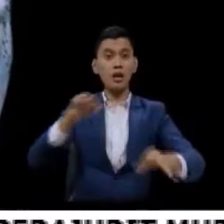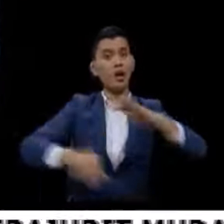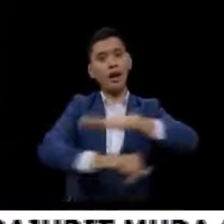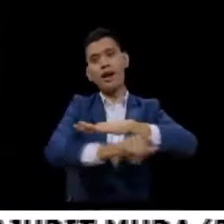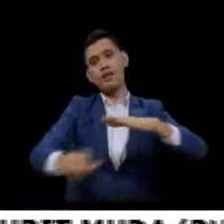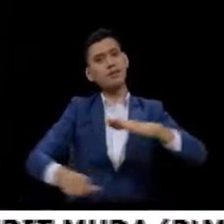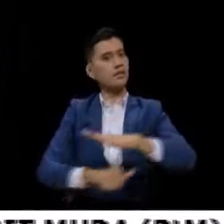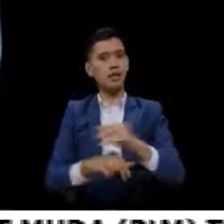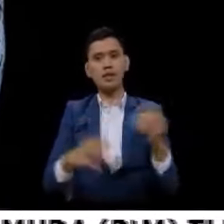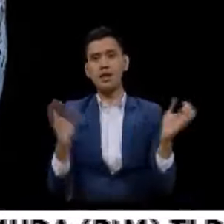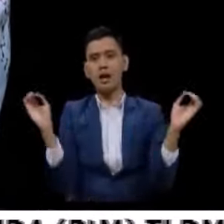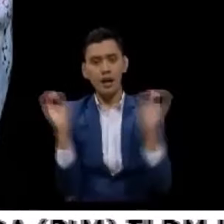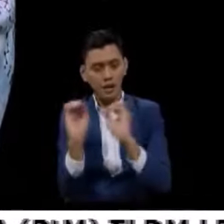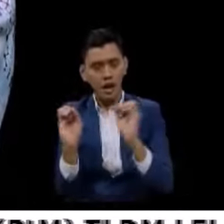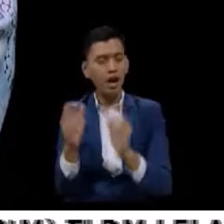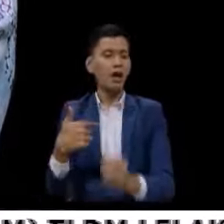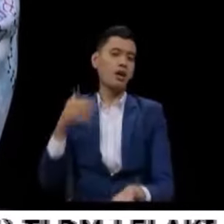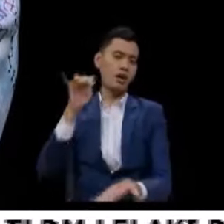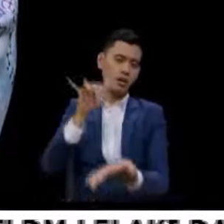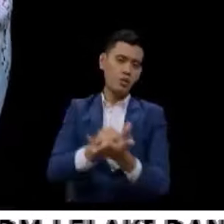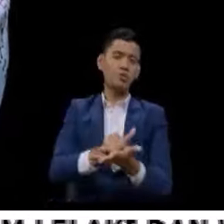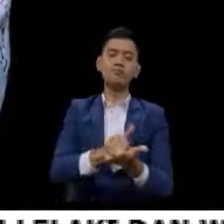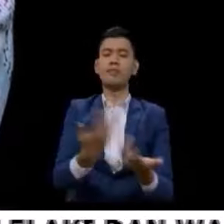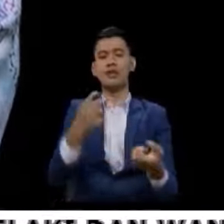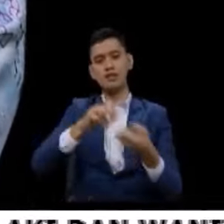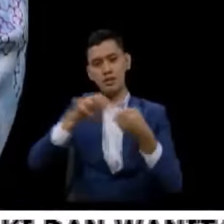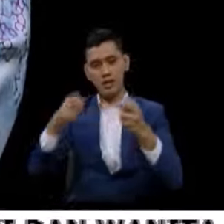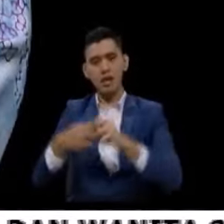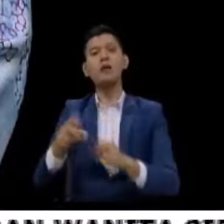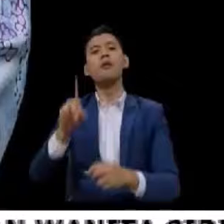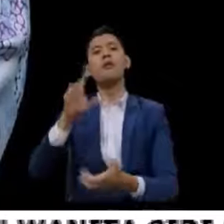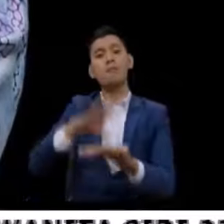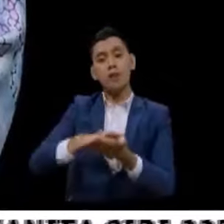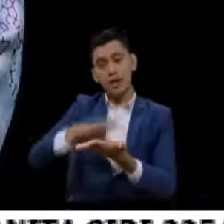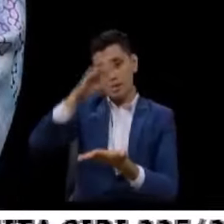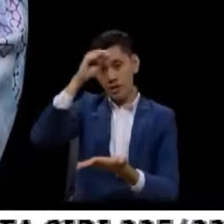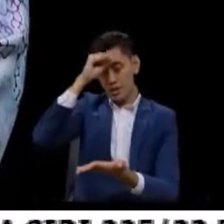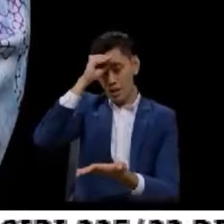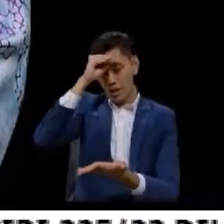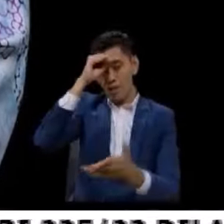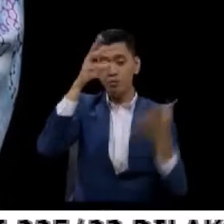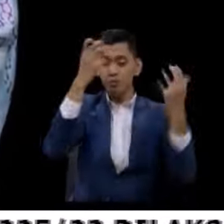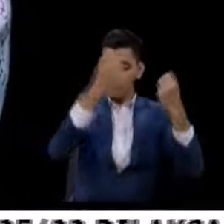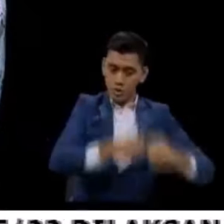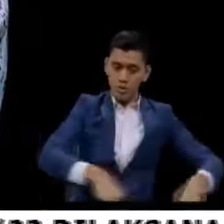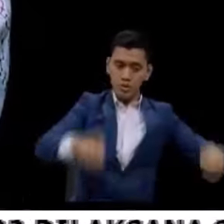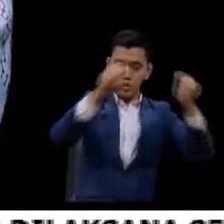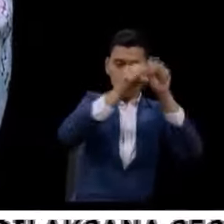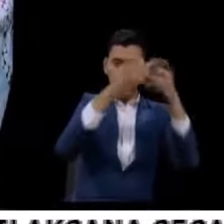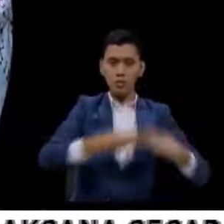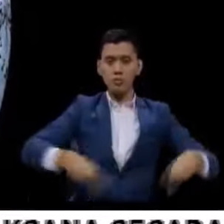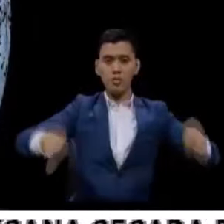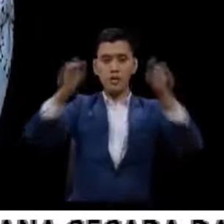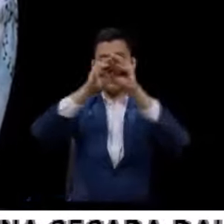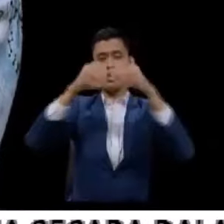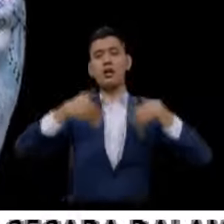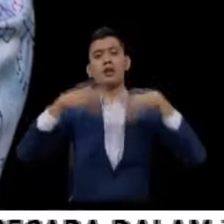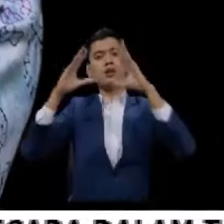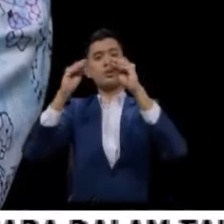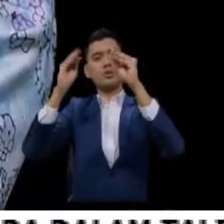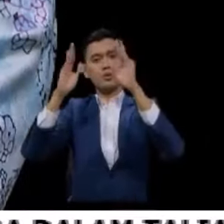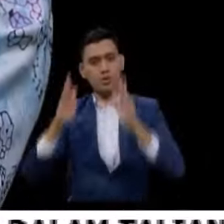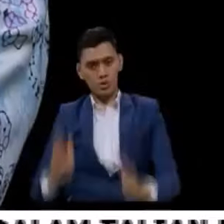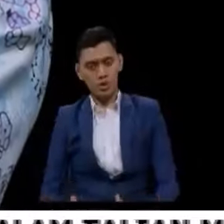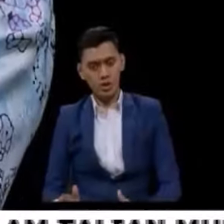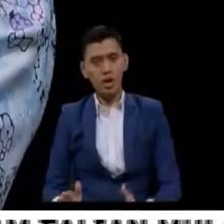kita diikuti itu contoh batu kita ndak mengaji ilmu ngaji di Surau masjid yang ada gugu yang kita tahu mereka